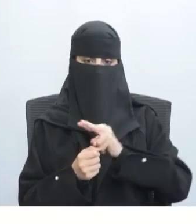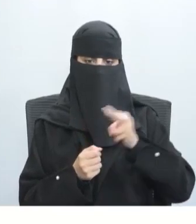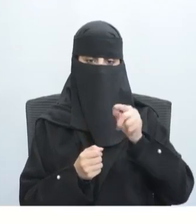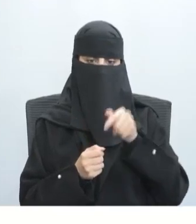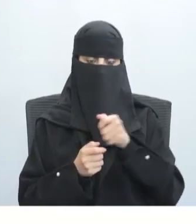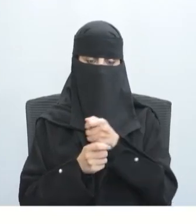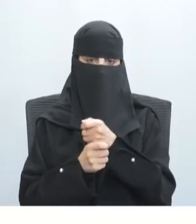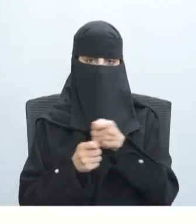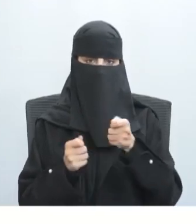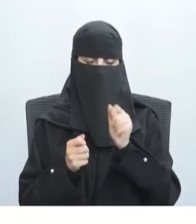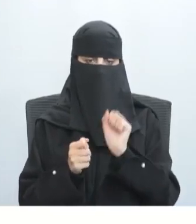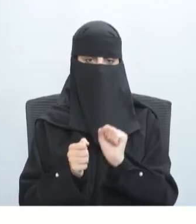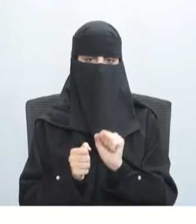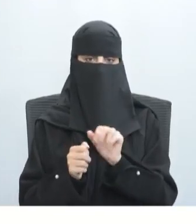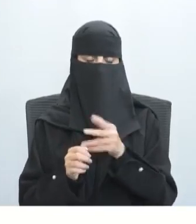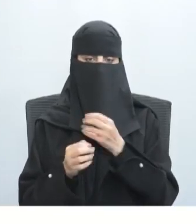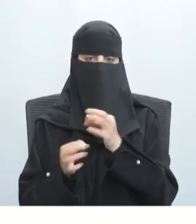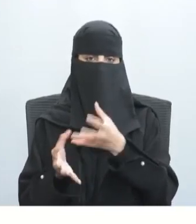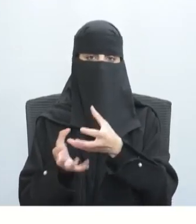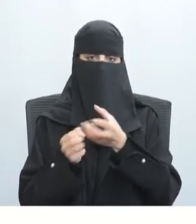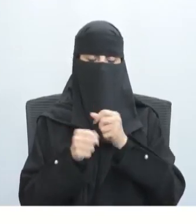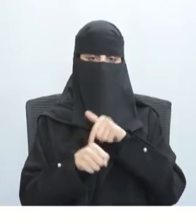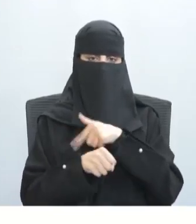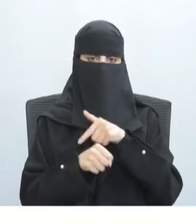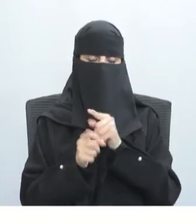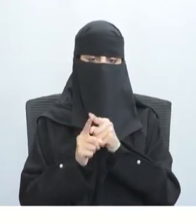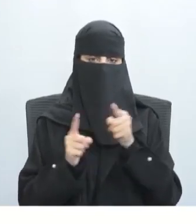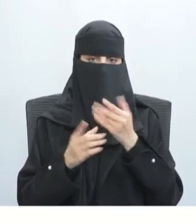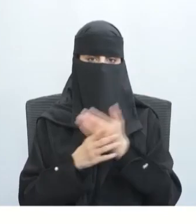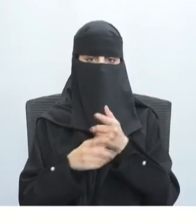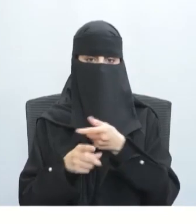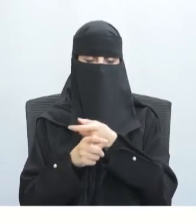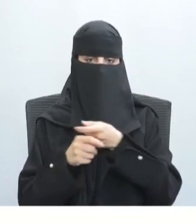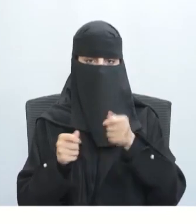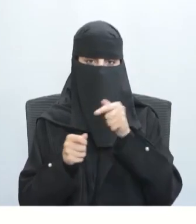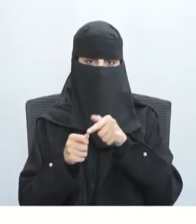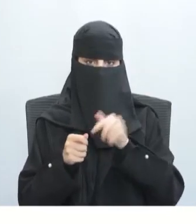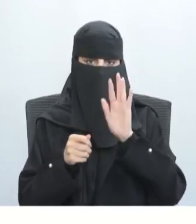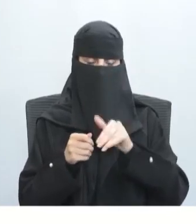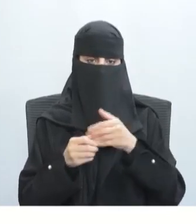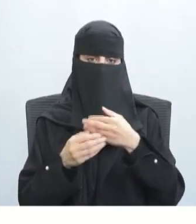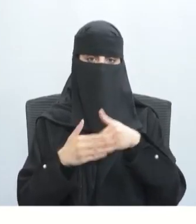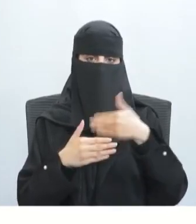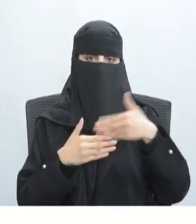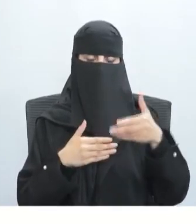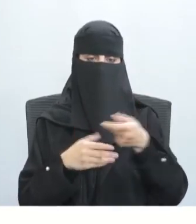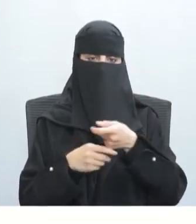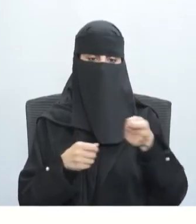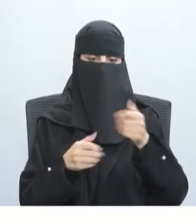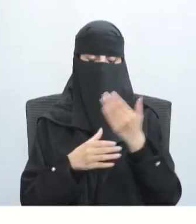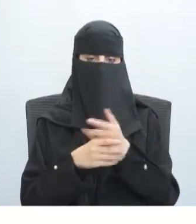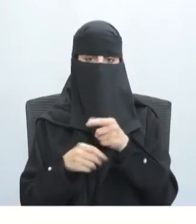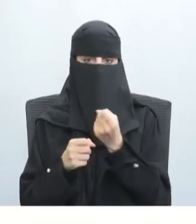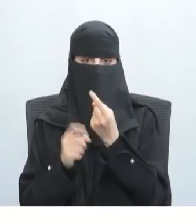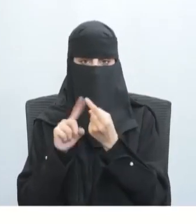المال المبدا هنالك يؤخذ في القيمه الزمنيه هو المال يولد المال وبالتالي فان الريال اليقا في المستقبل لا يساوي